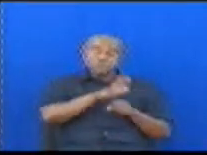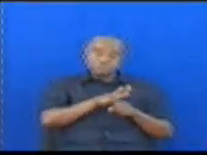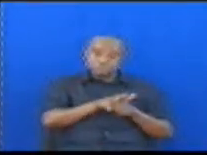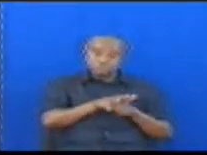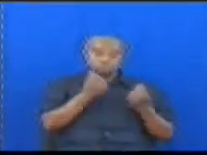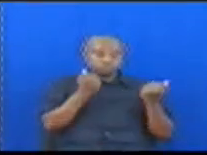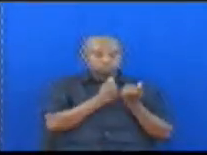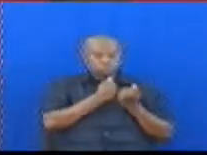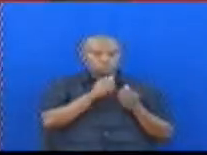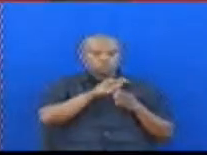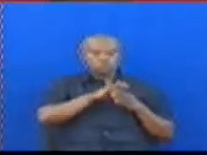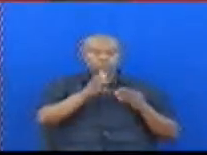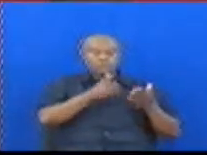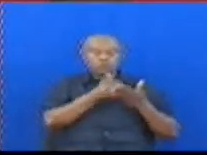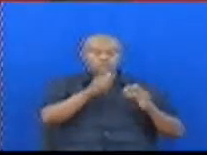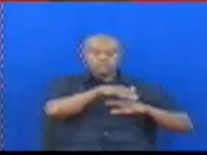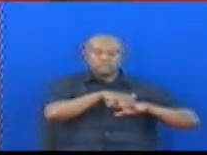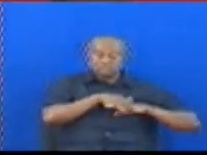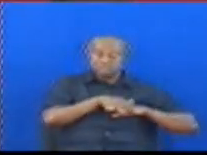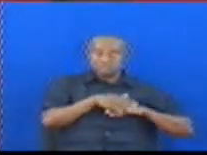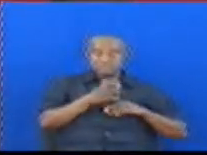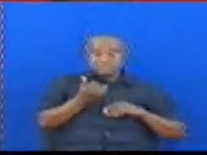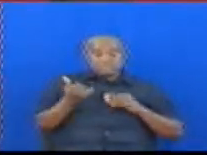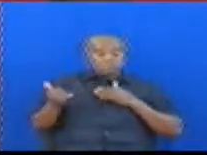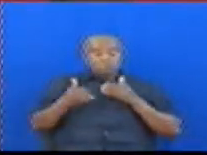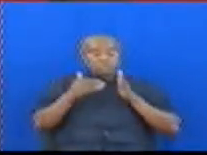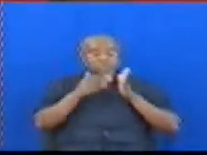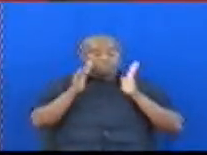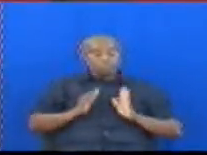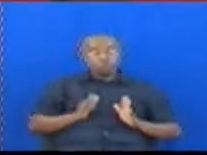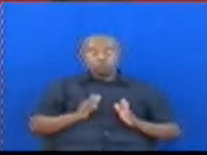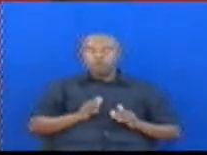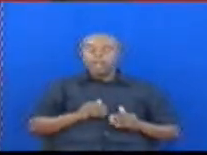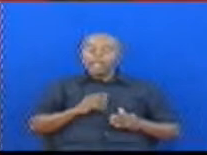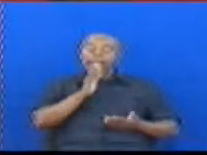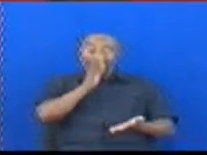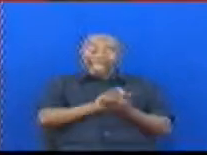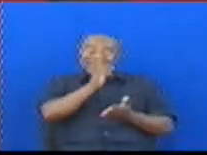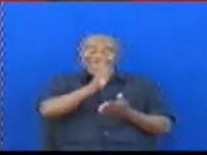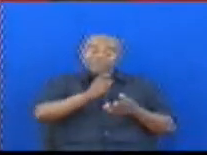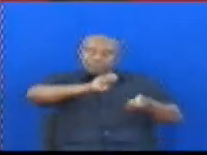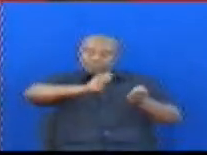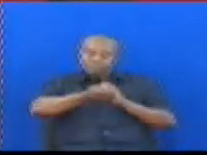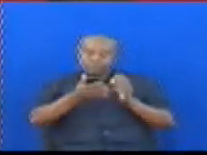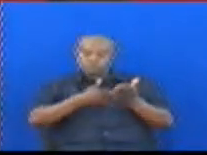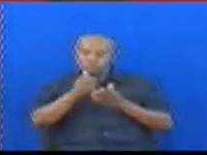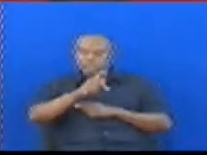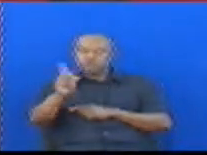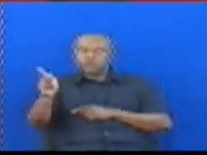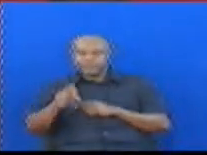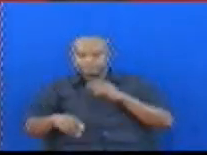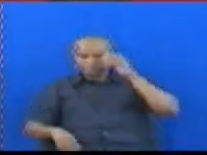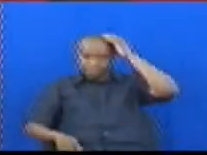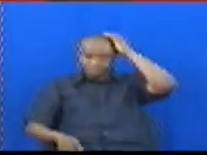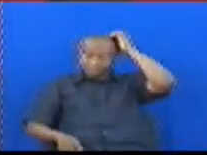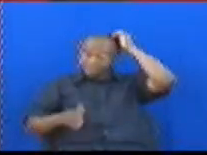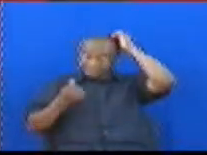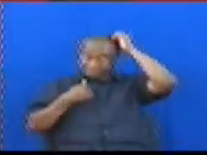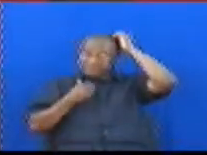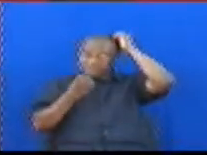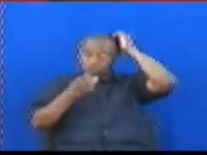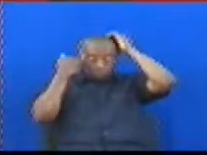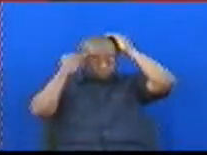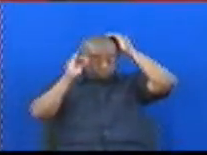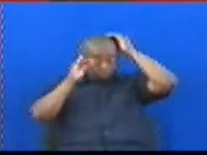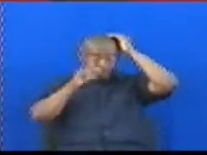ya Kiingereza. Lakini mimi pamoja na kuafiki marekebisho haya nina ushauri wa ziada.